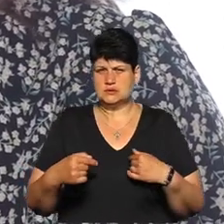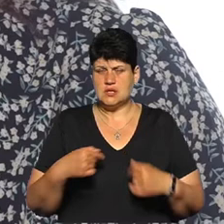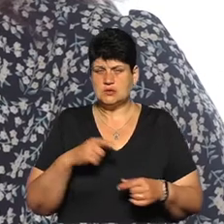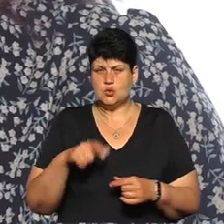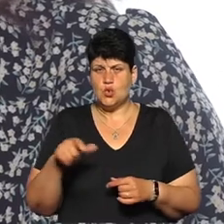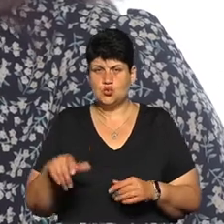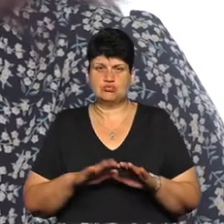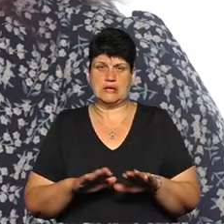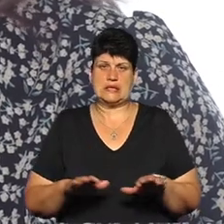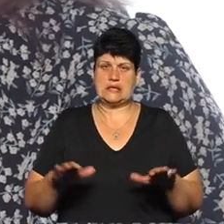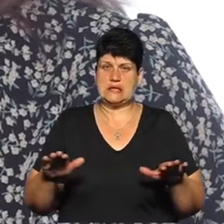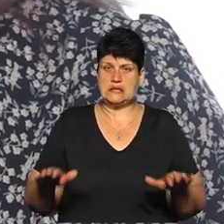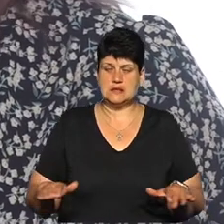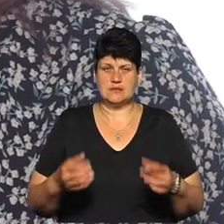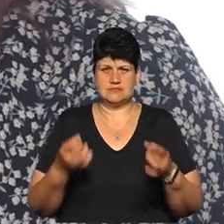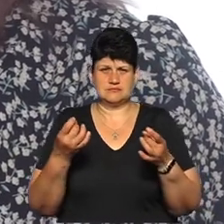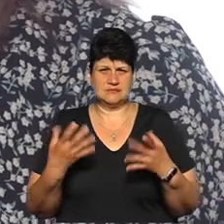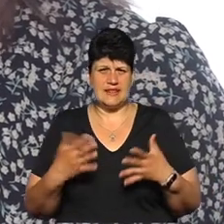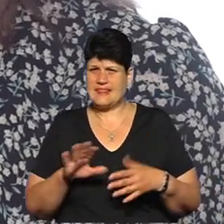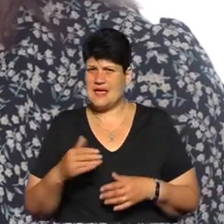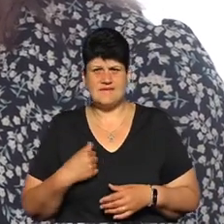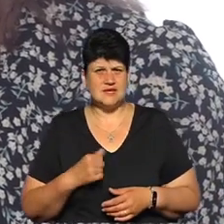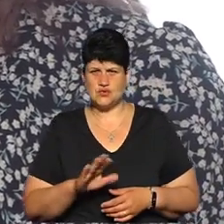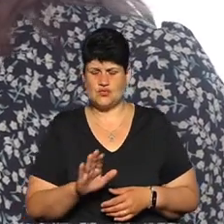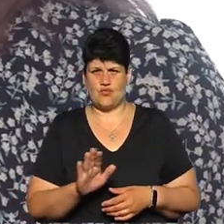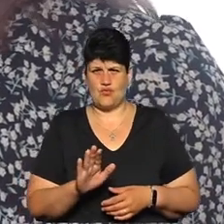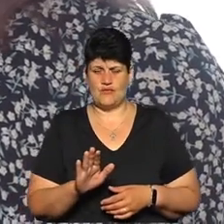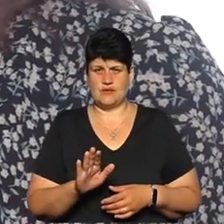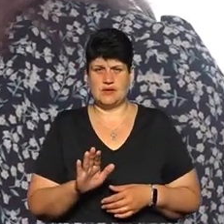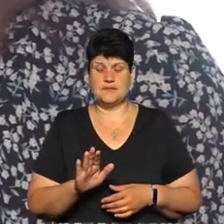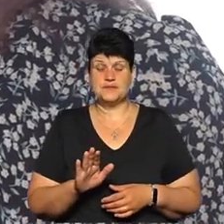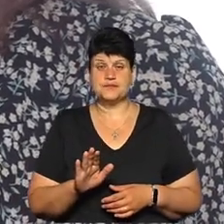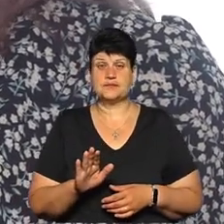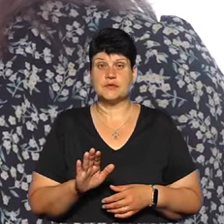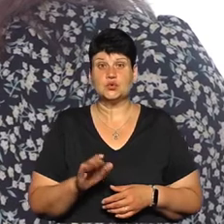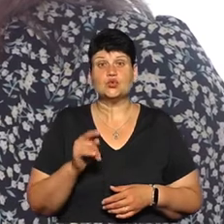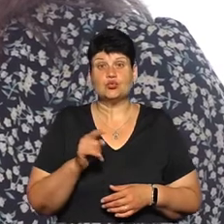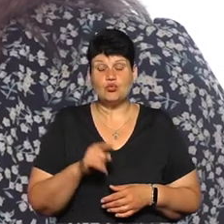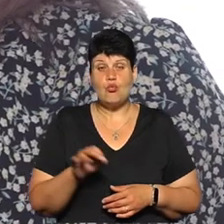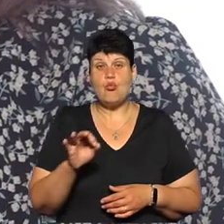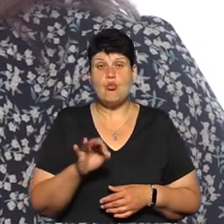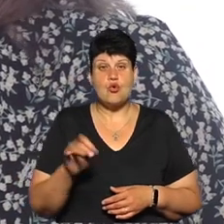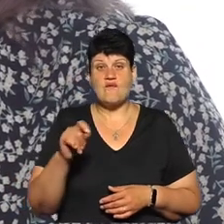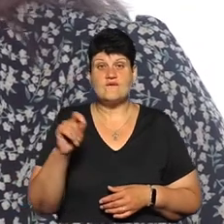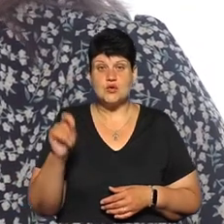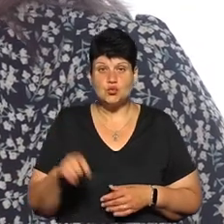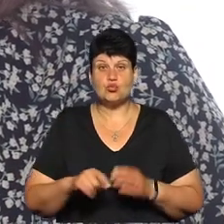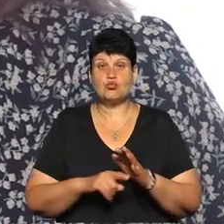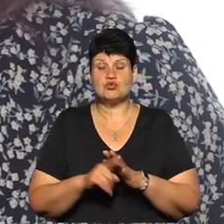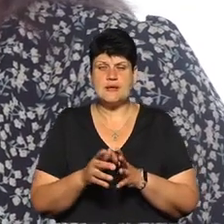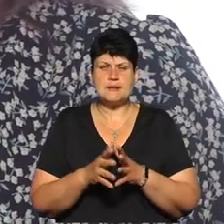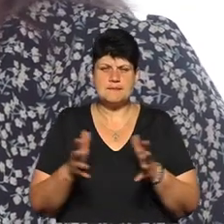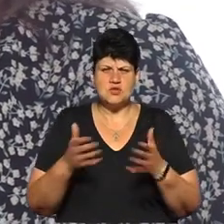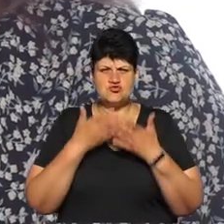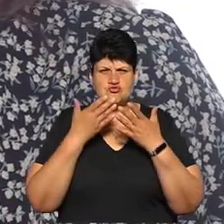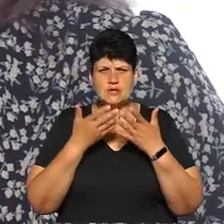діти, цивільні, не військові, він не веде доброї тактики війни. Тому про війну почали більше читати люди,